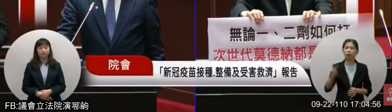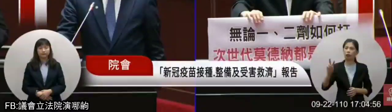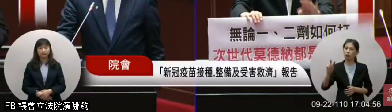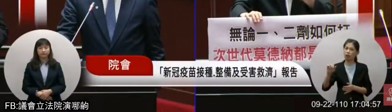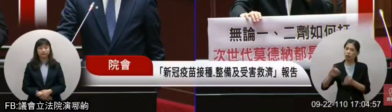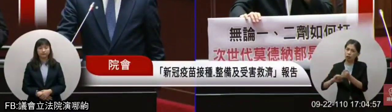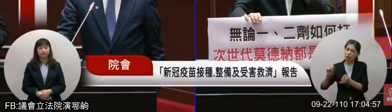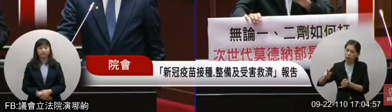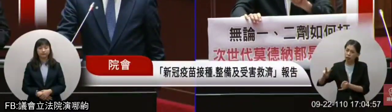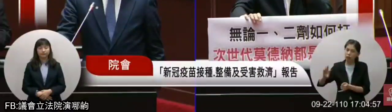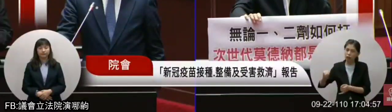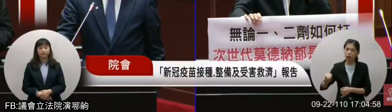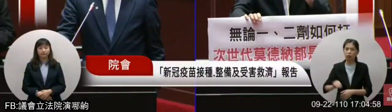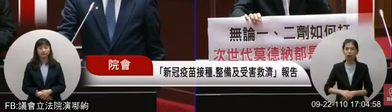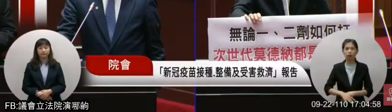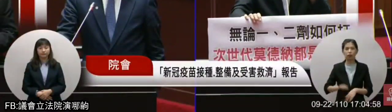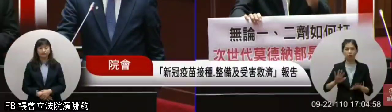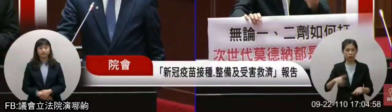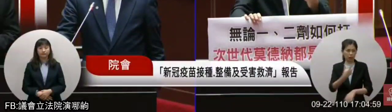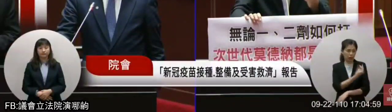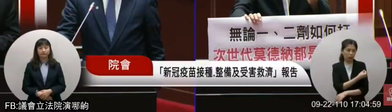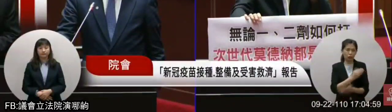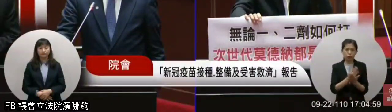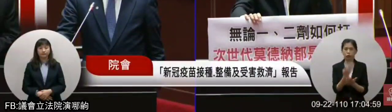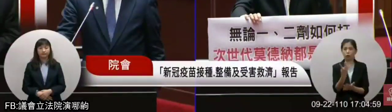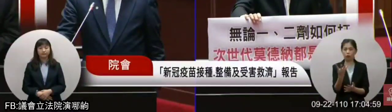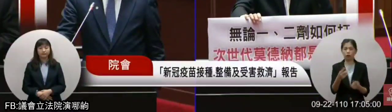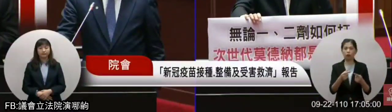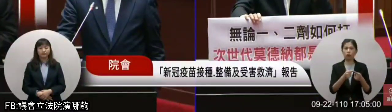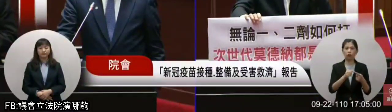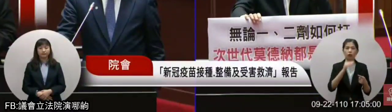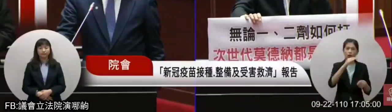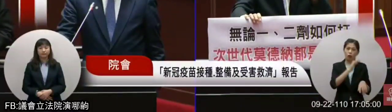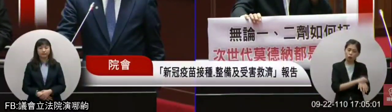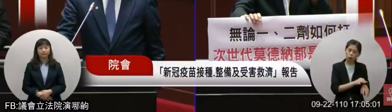我问你，现在四种疫苗，高端 BNT，